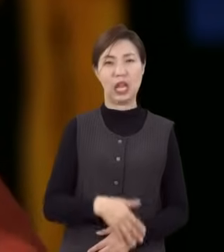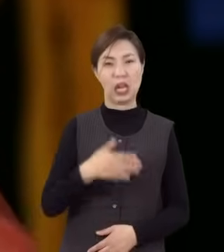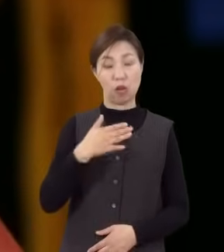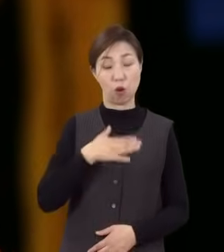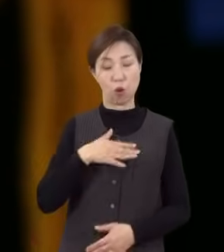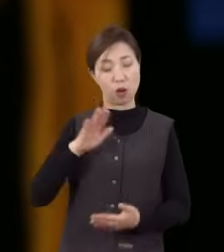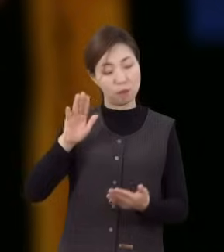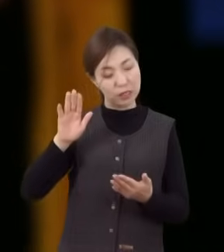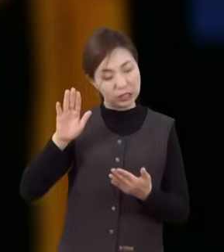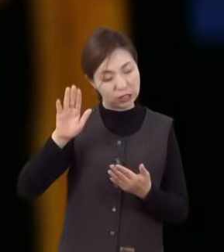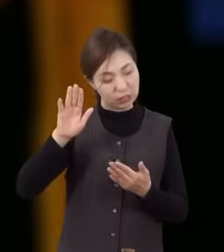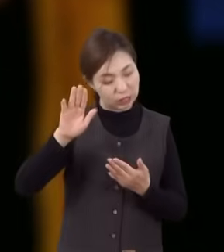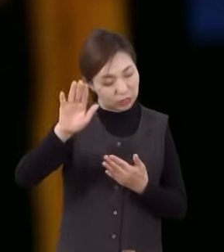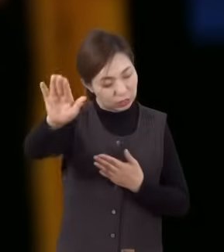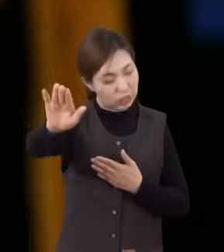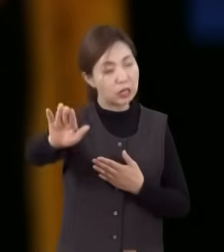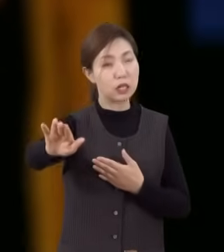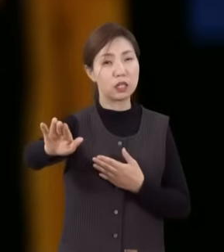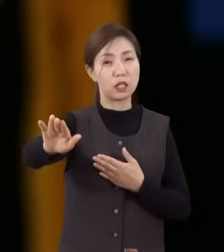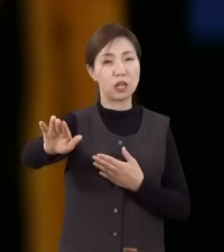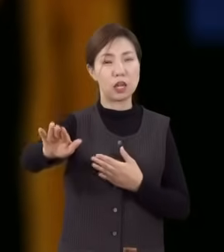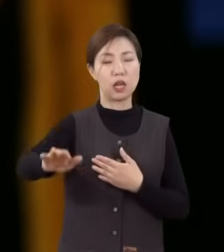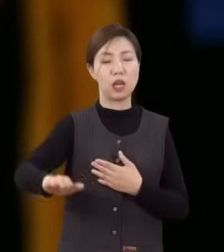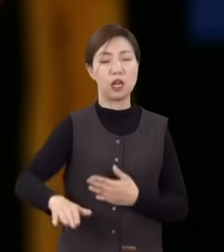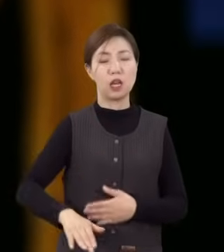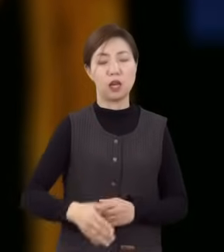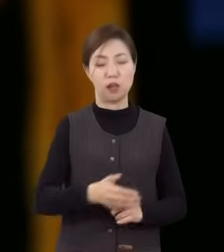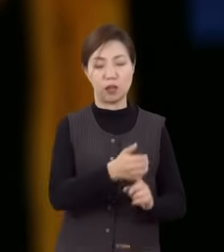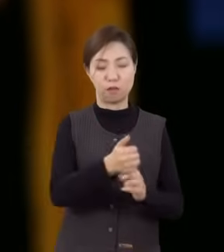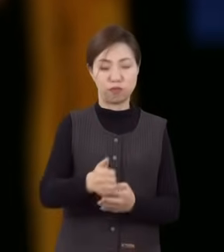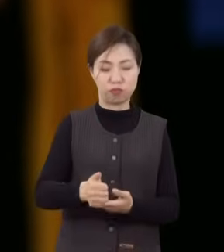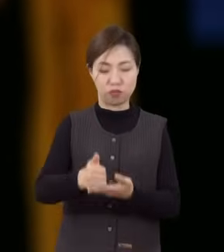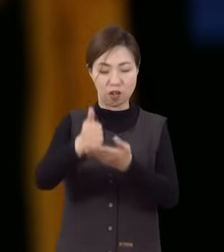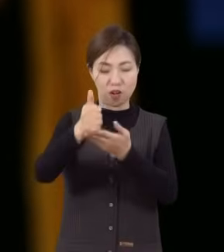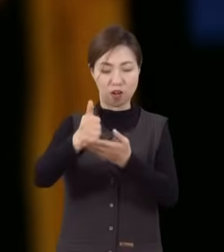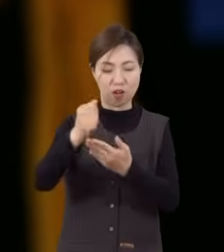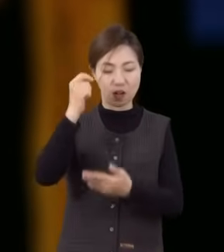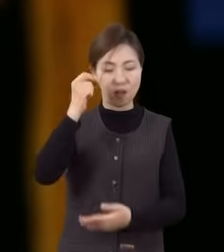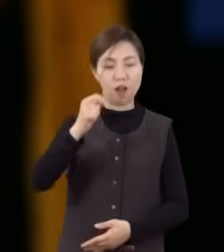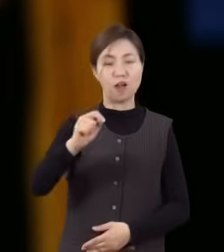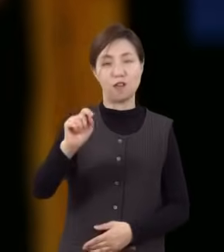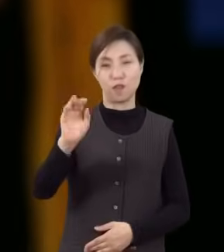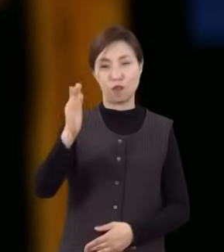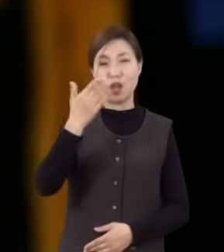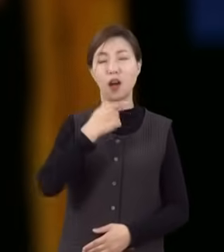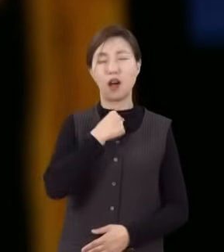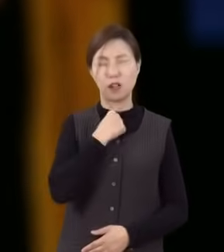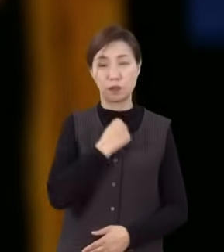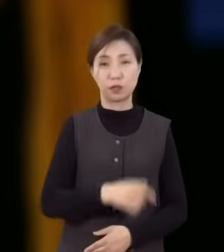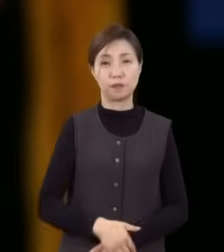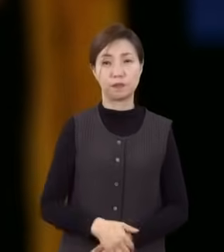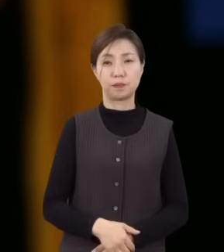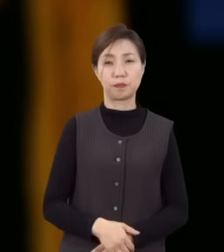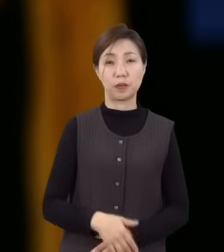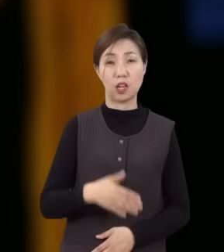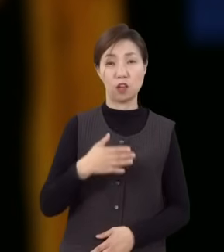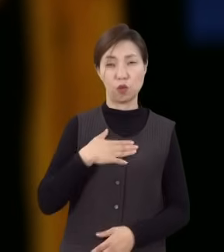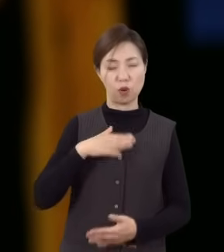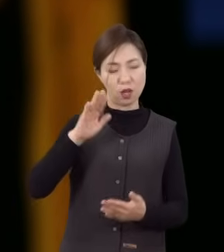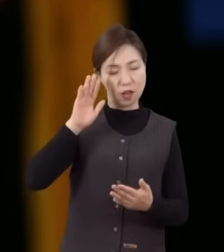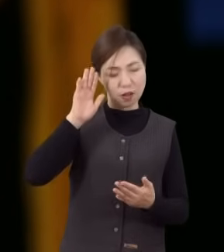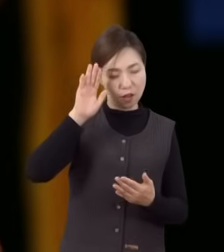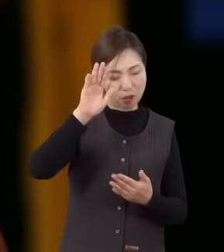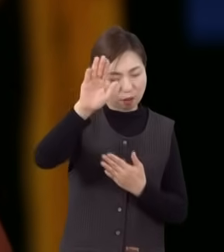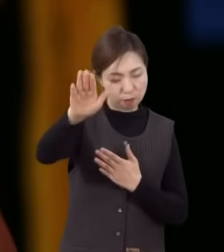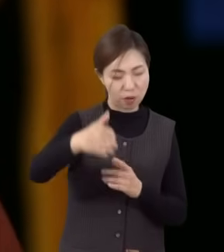저도 미래 세상에 성불하겠습니다. 저도 부처가 되어서